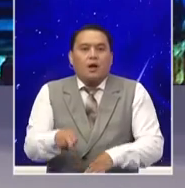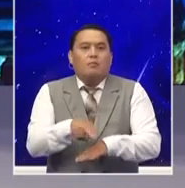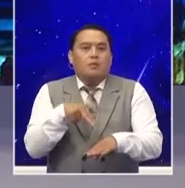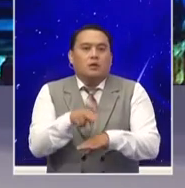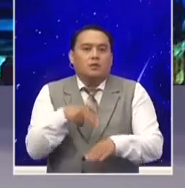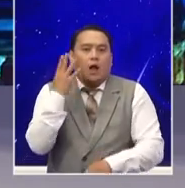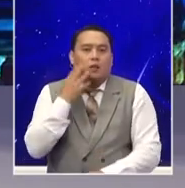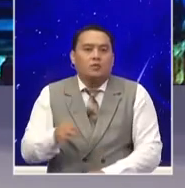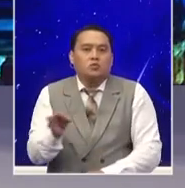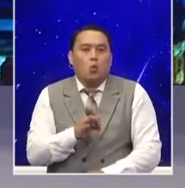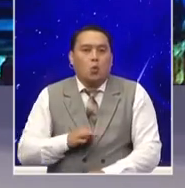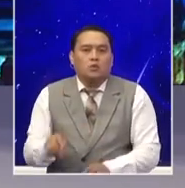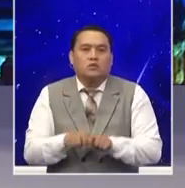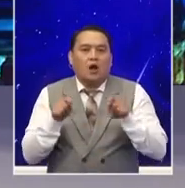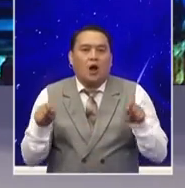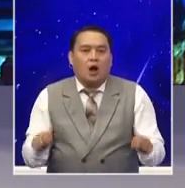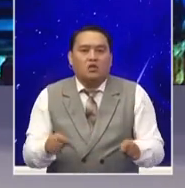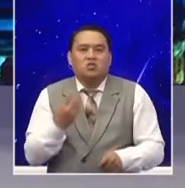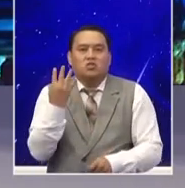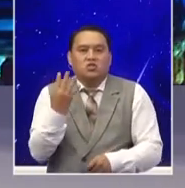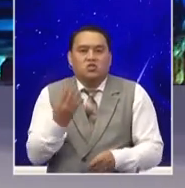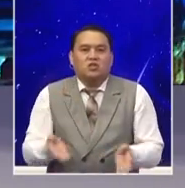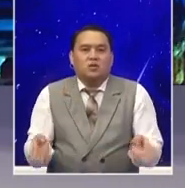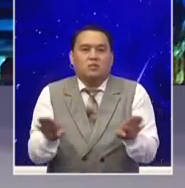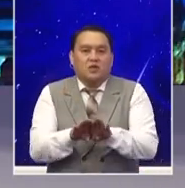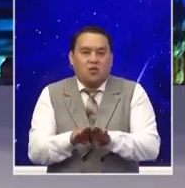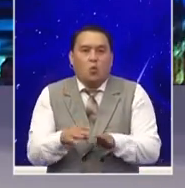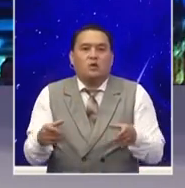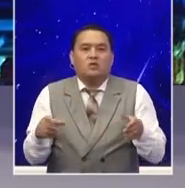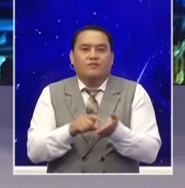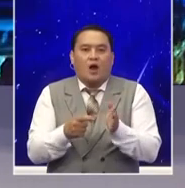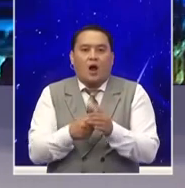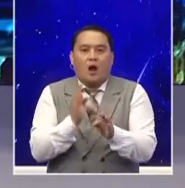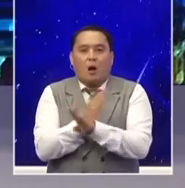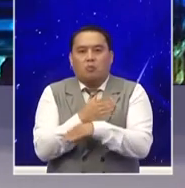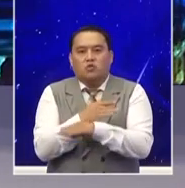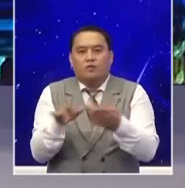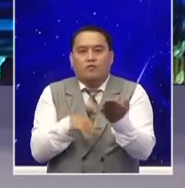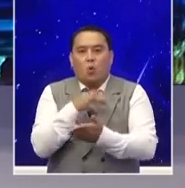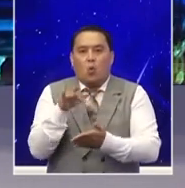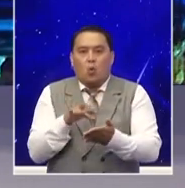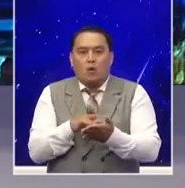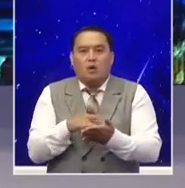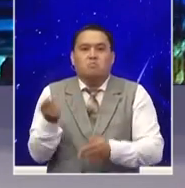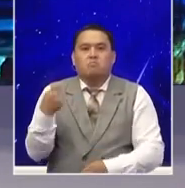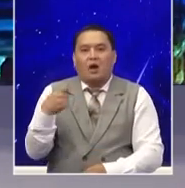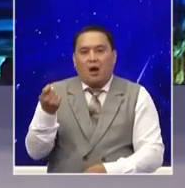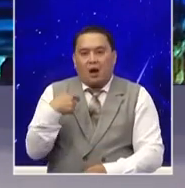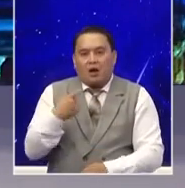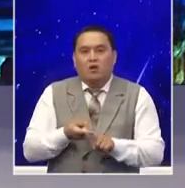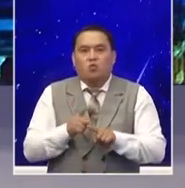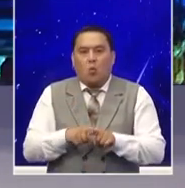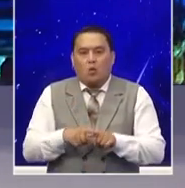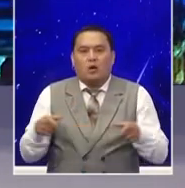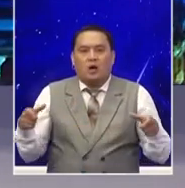Полицейские Алматинской области разоблачили и закрыли 4 притона. Функционировали они в городе Капшагай под видом элитных бань, которым, как